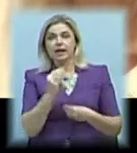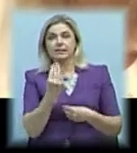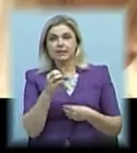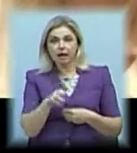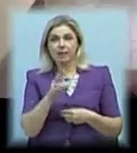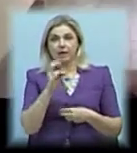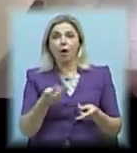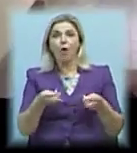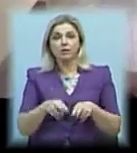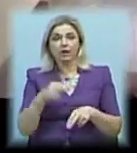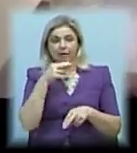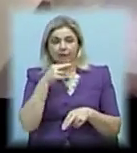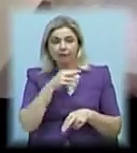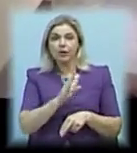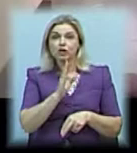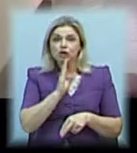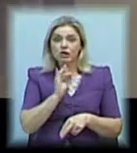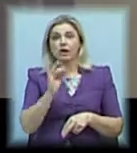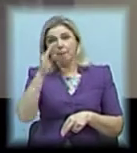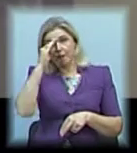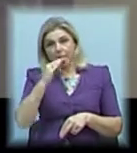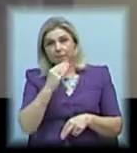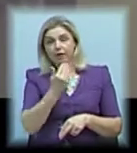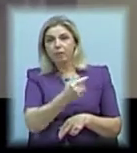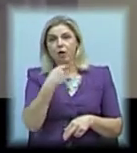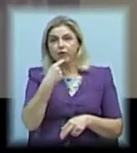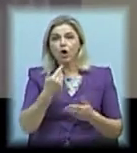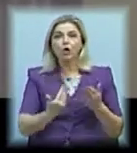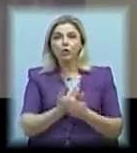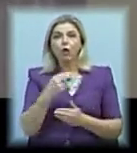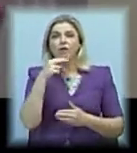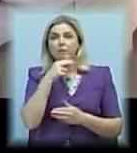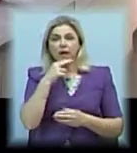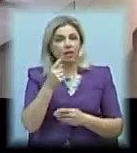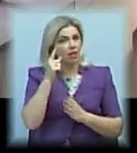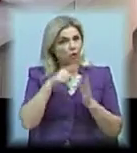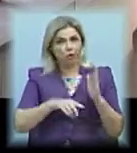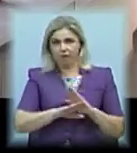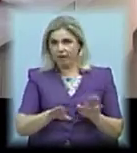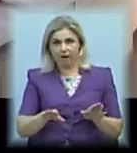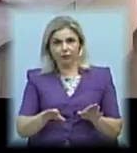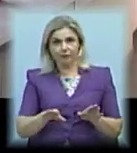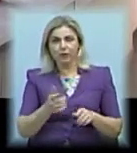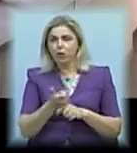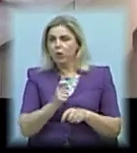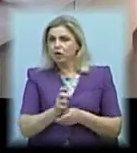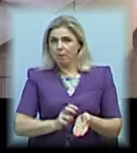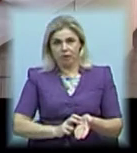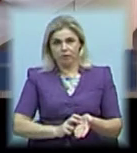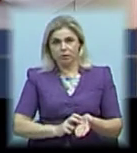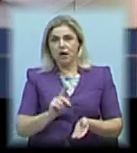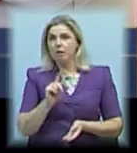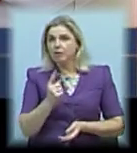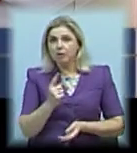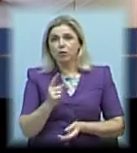был в наличии. Ксения Щігуль та її батько говорять, новим препаратам не довіряють. Дуже, дуже боюсь,